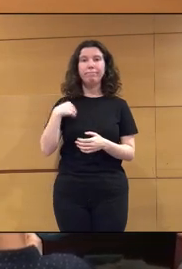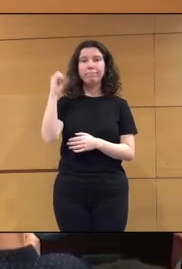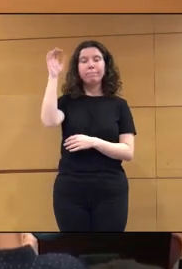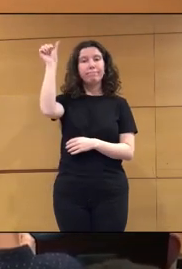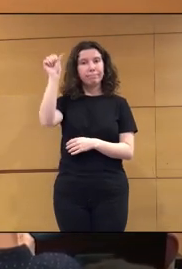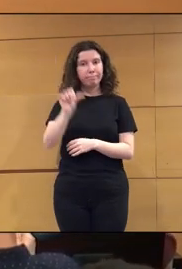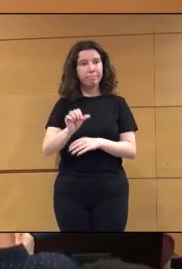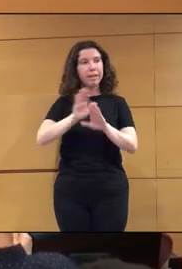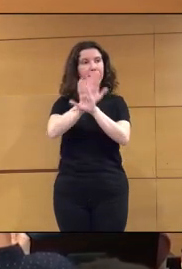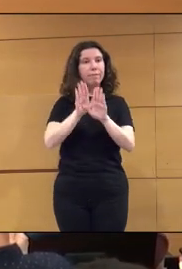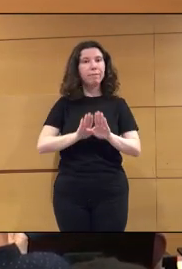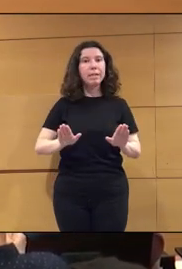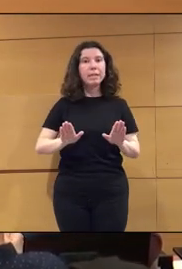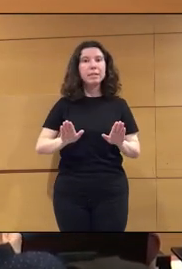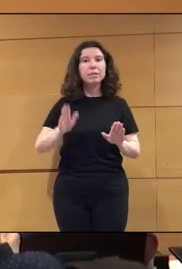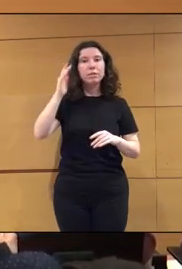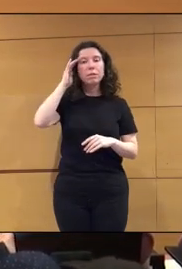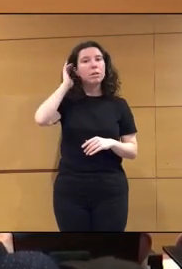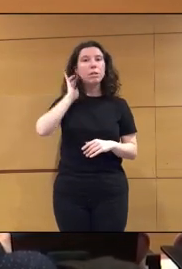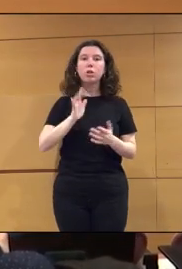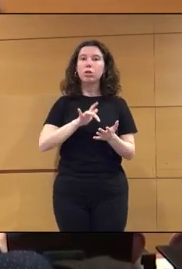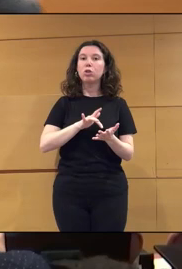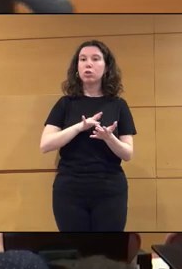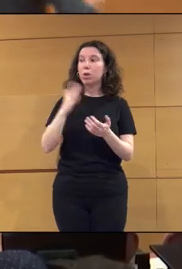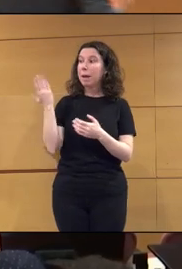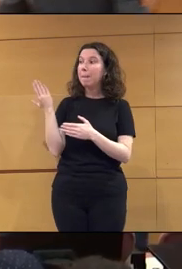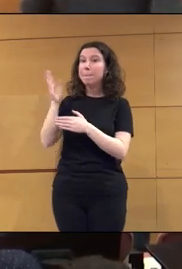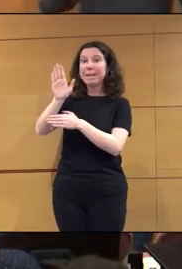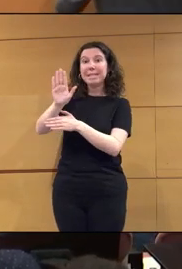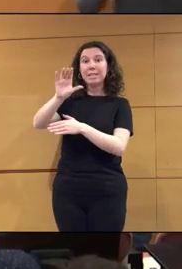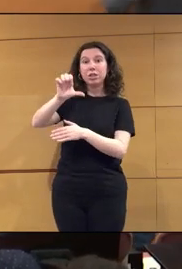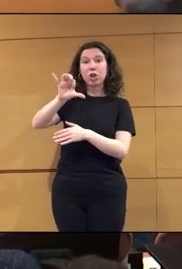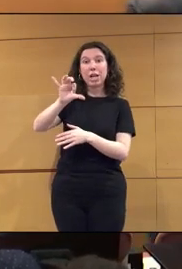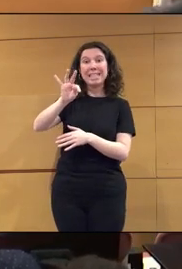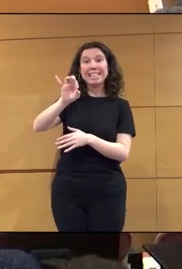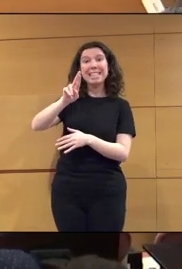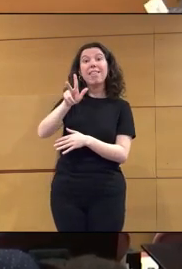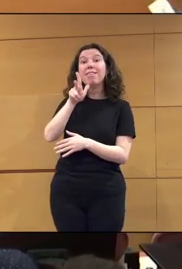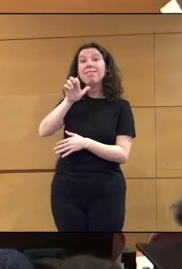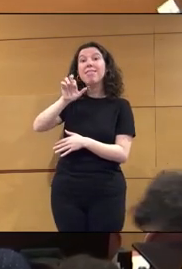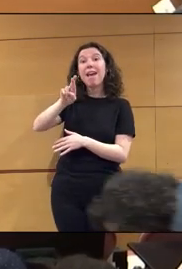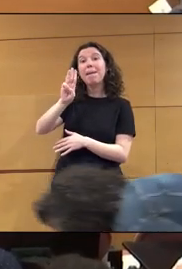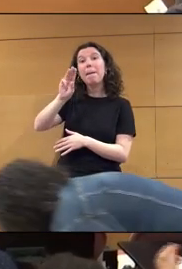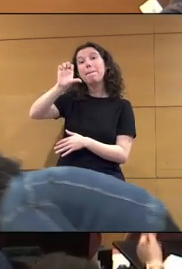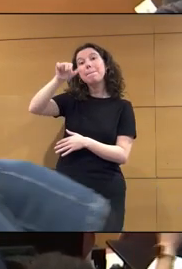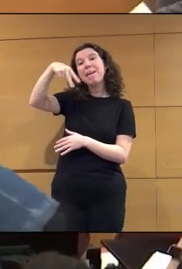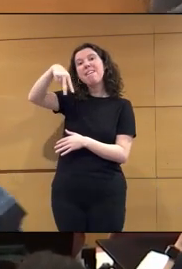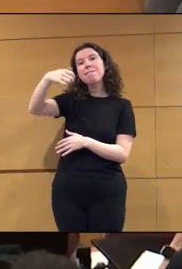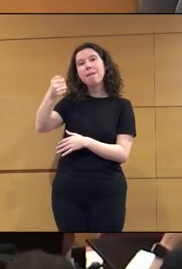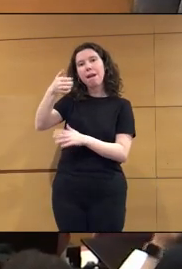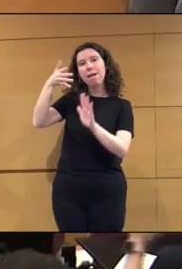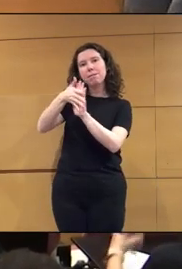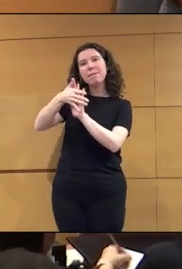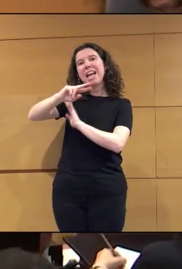passem a la següent, a la presentació de l'Esther Peña, que ens explicarà, la subdirectora d'Atenció